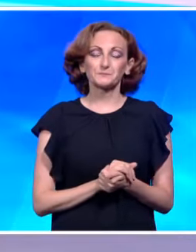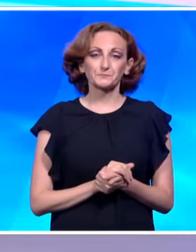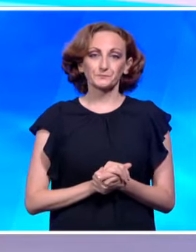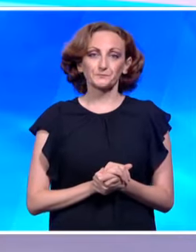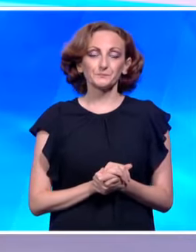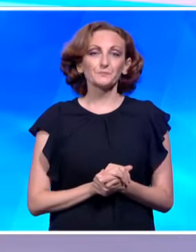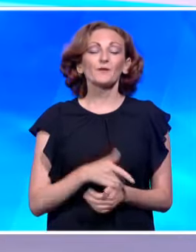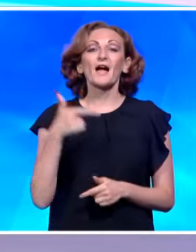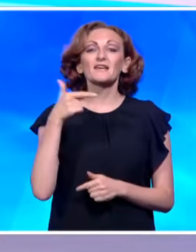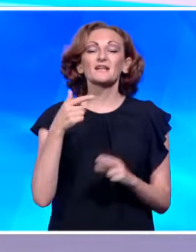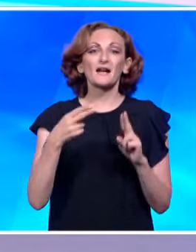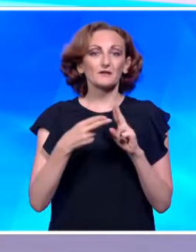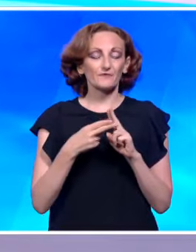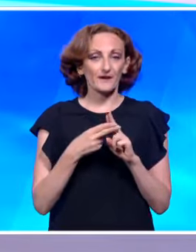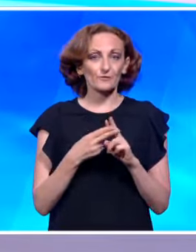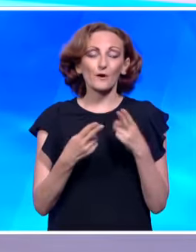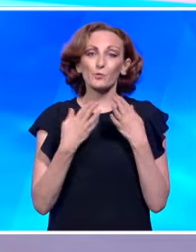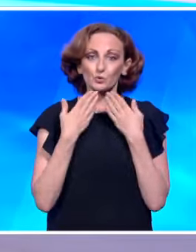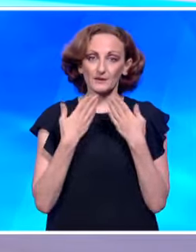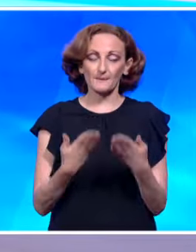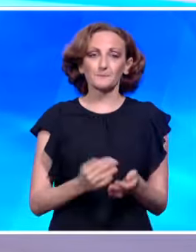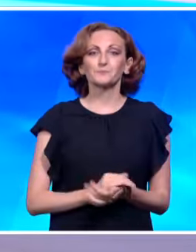Гергана Венкова за консултациите при президента. Благодарим ти. Сега към